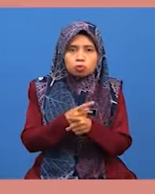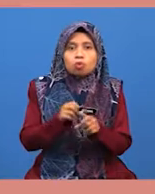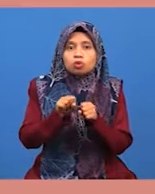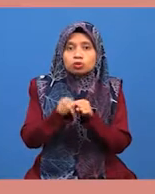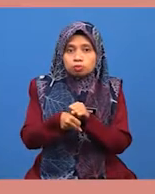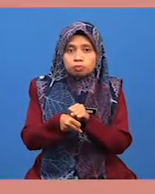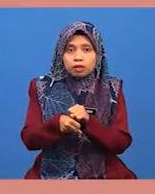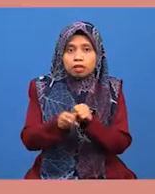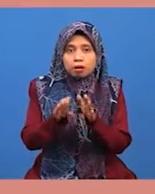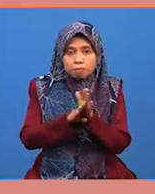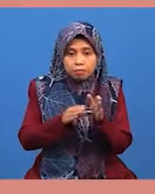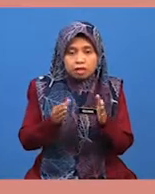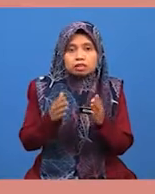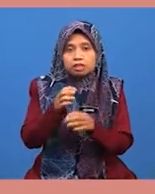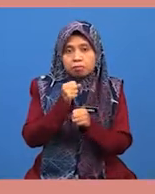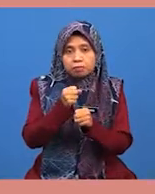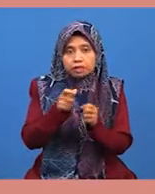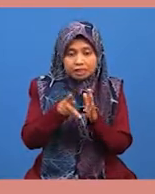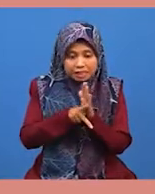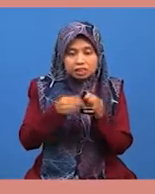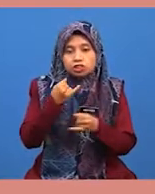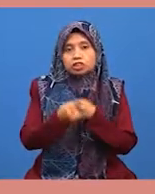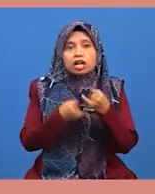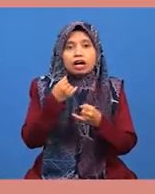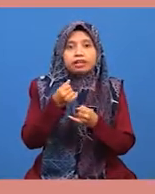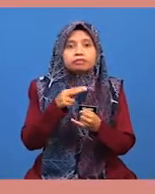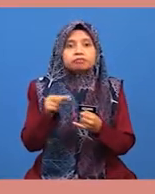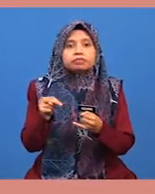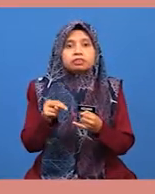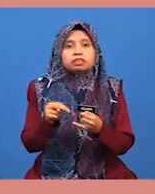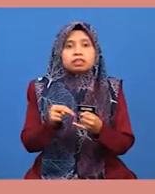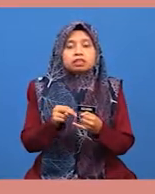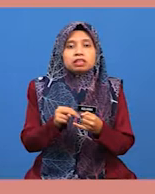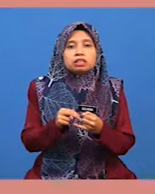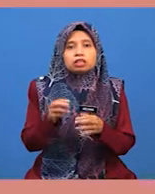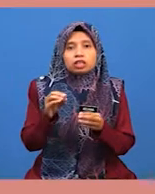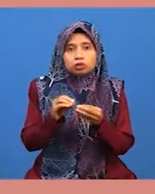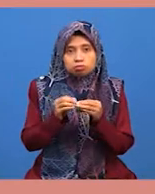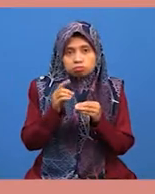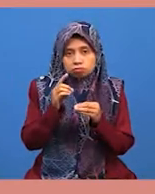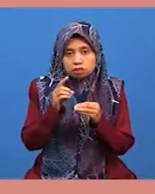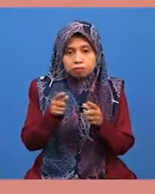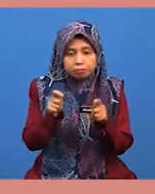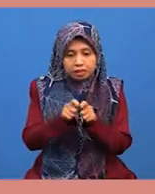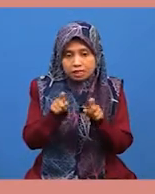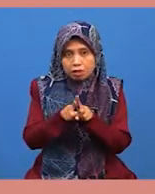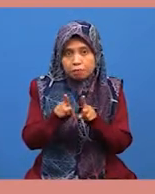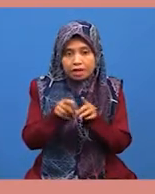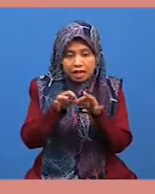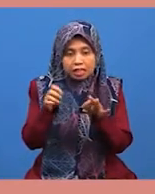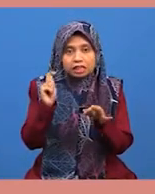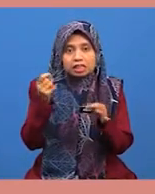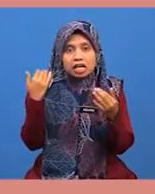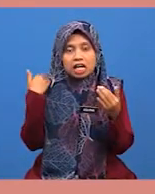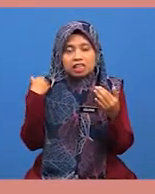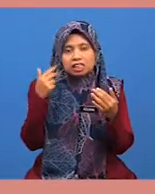supaya beroleh kejayaan. Seperti juga ayat kita yang pertama sebentar tadi, cikgu